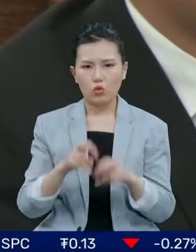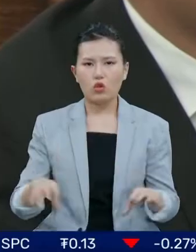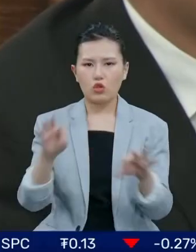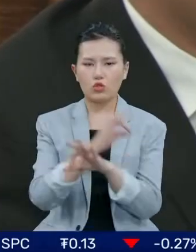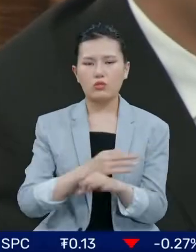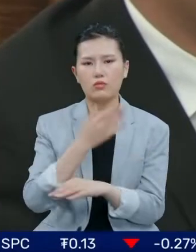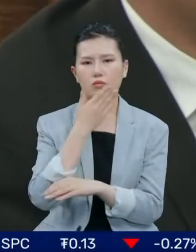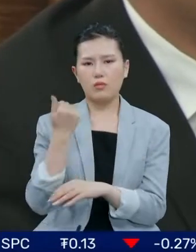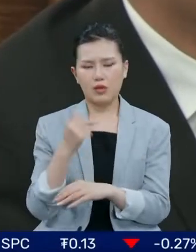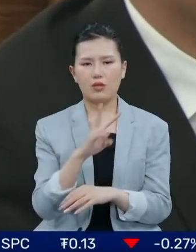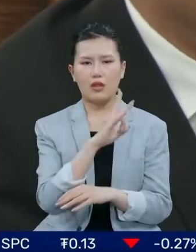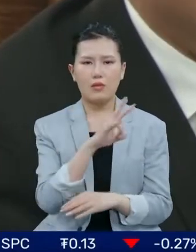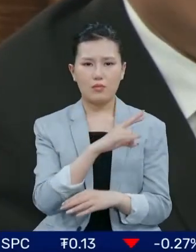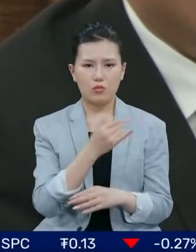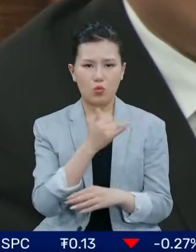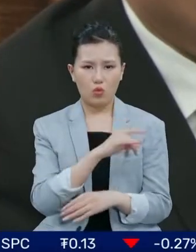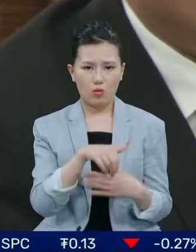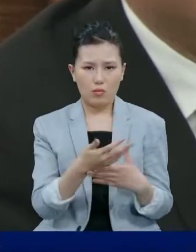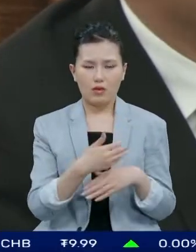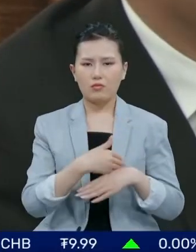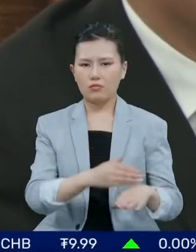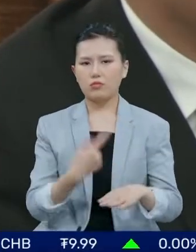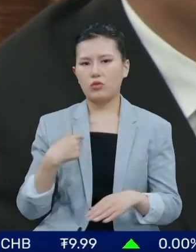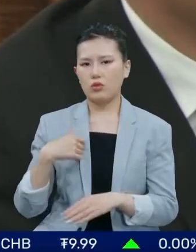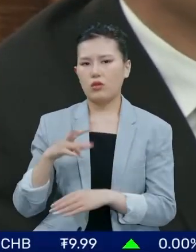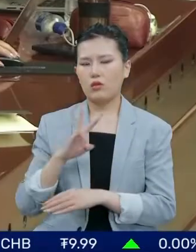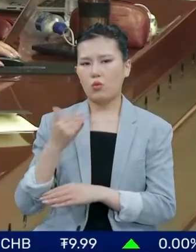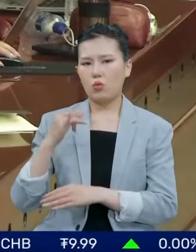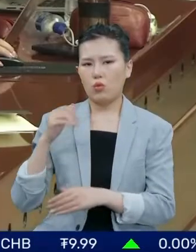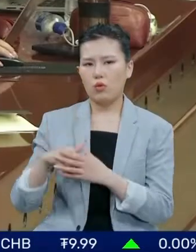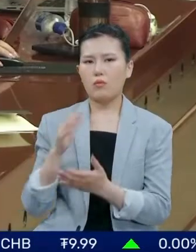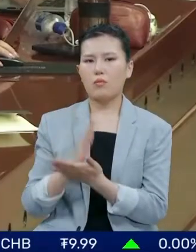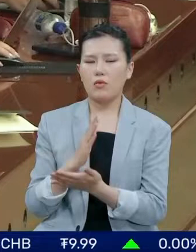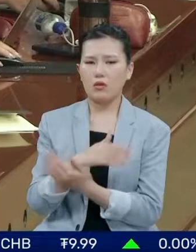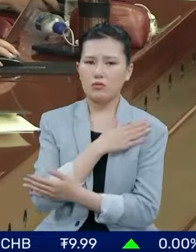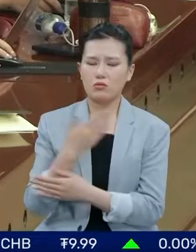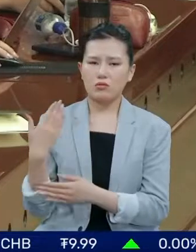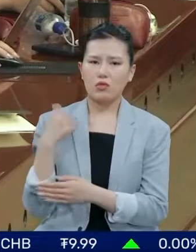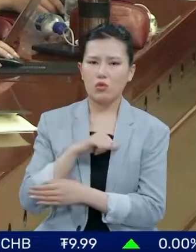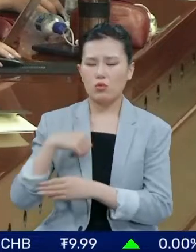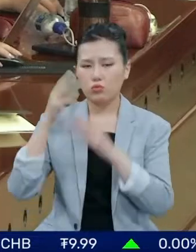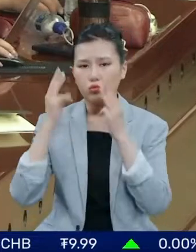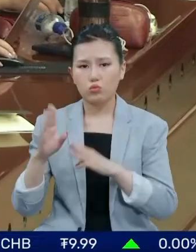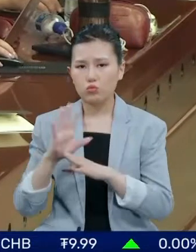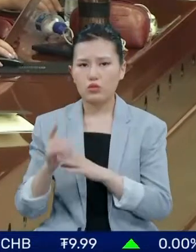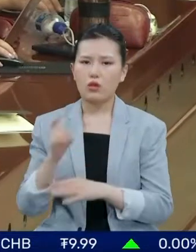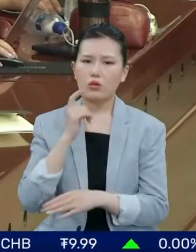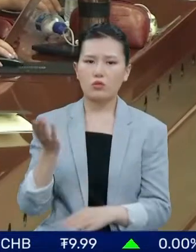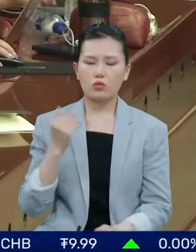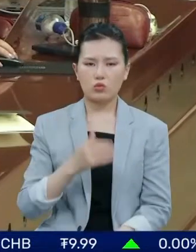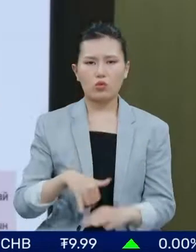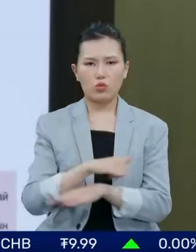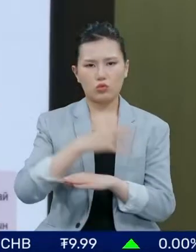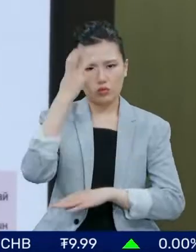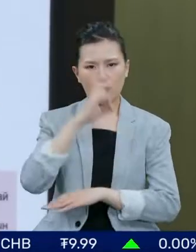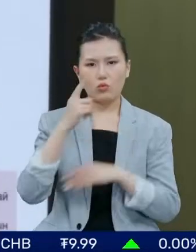олонхын чиглүүлгээр яваад байгаа юм уу гэдэг дээ өөрөө хариулт өгөх ёстой. Улс төрийн намын тухай хуульд хэд хэдэн өөрчлөлт хийх